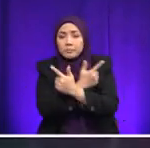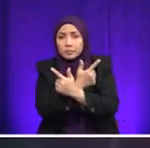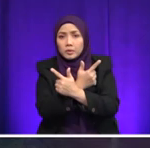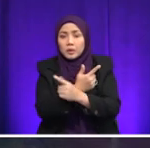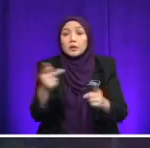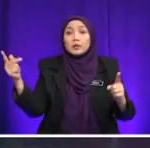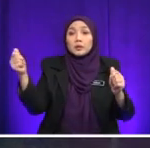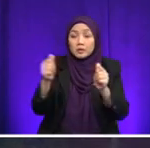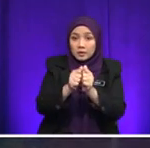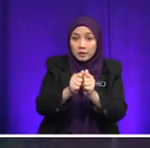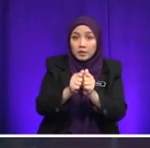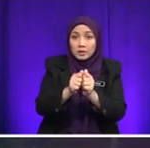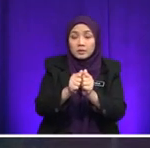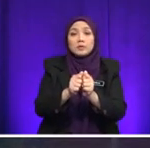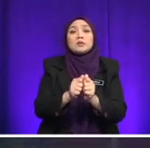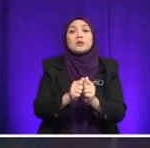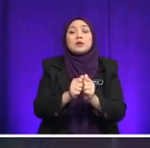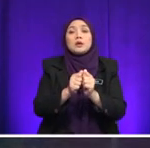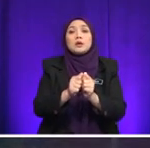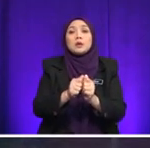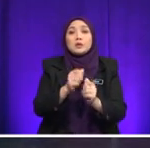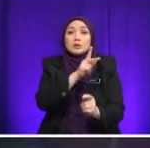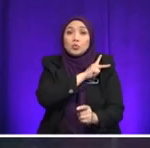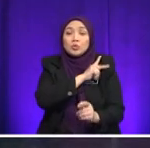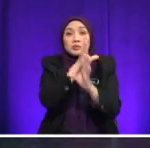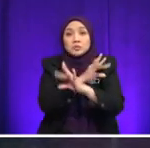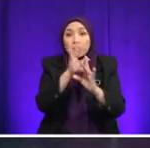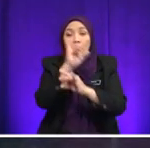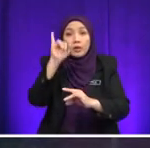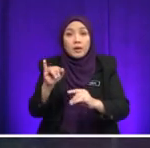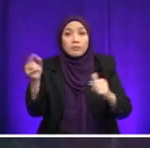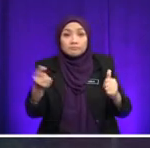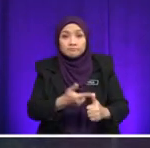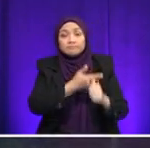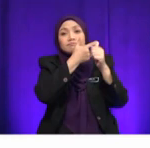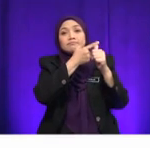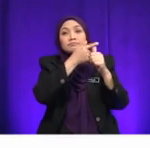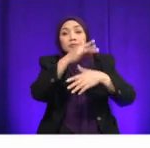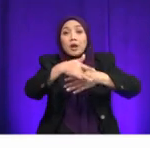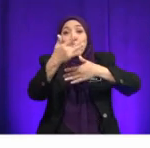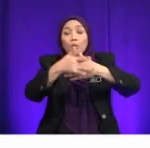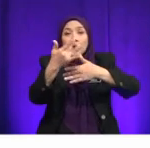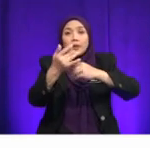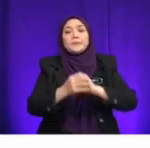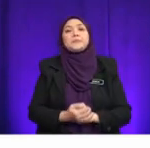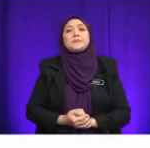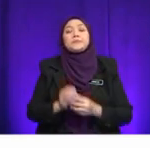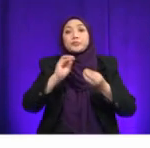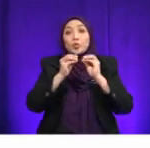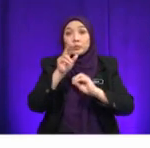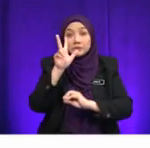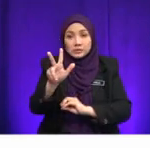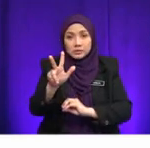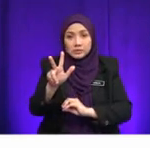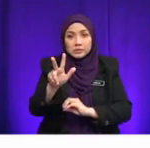pertama yaitu oke yang ketiga yang ini dilakukan oleh penjawat awak